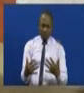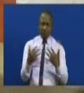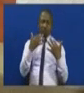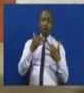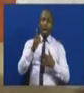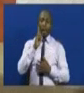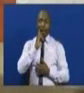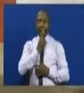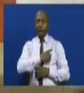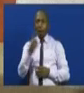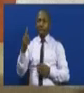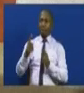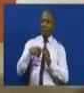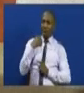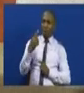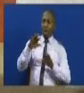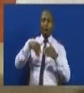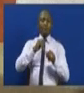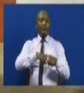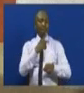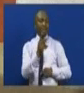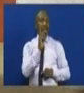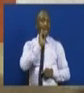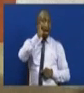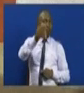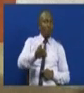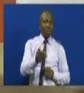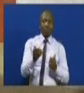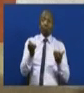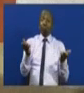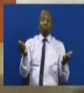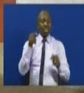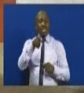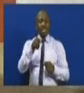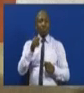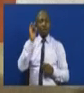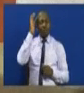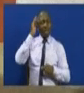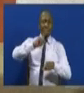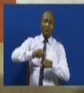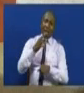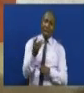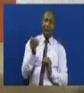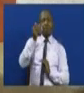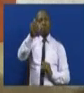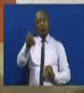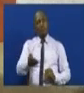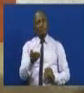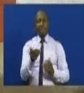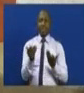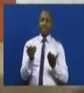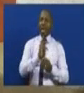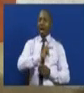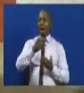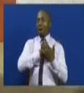mbili, mara mbili kwa mwezi. Vipi unazungumziaje pia kuhusu hili? Ni mara ngapi kwa mwezi mtu anatakiwa afukizwe hata kama